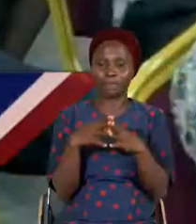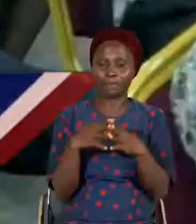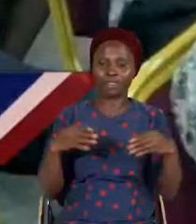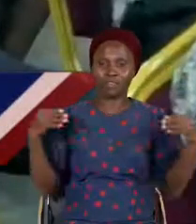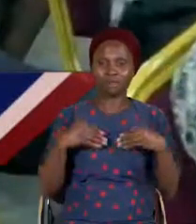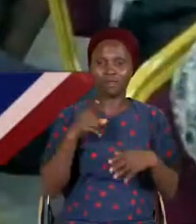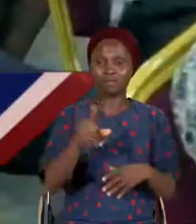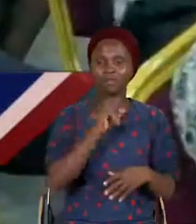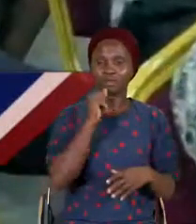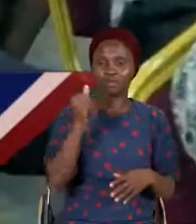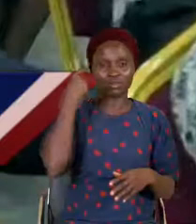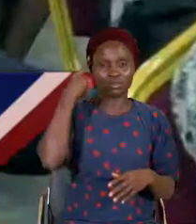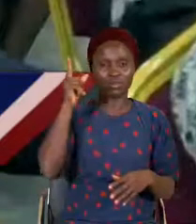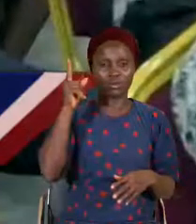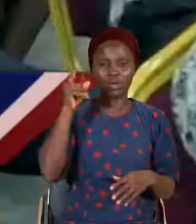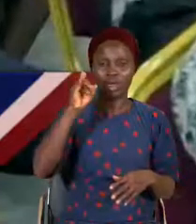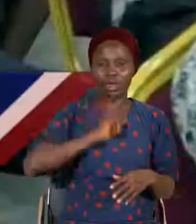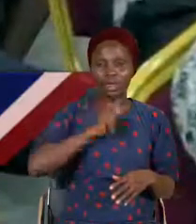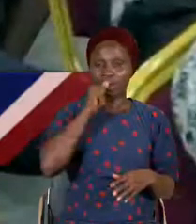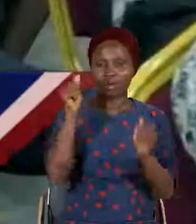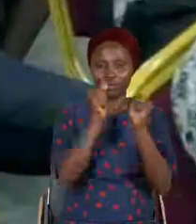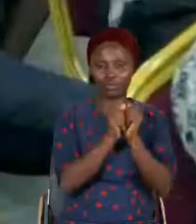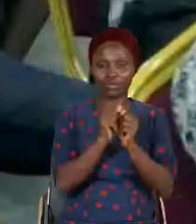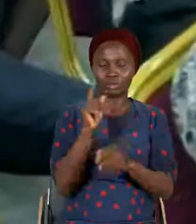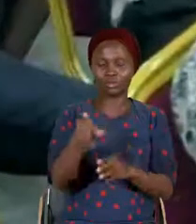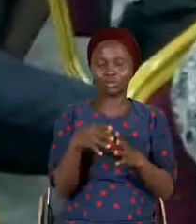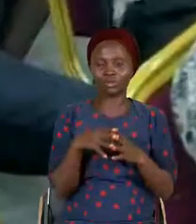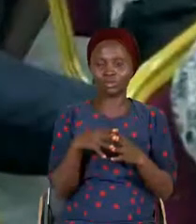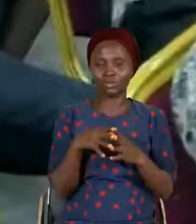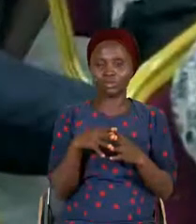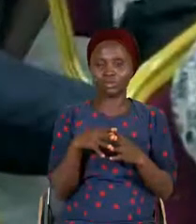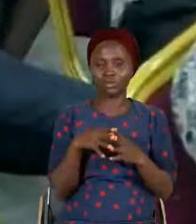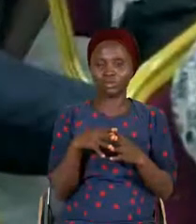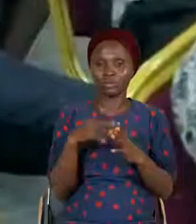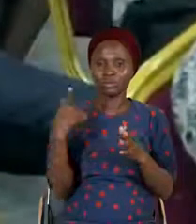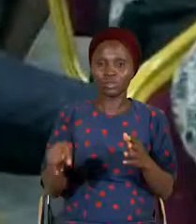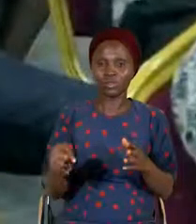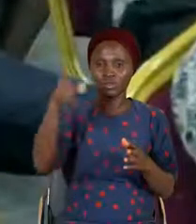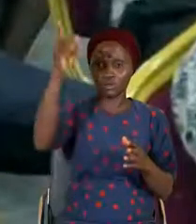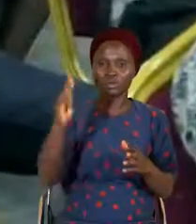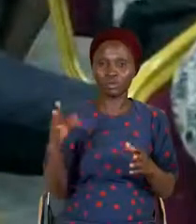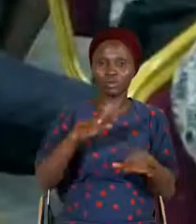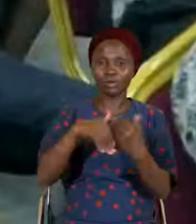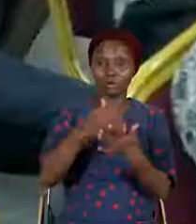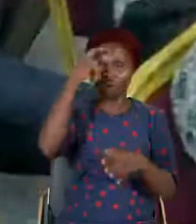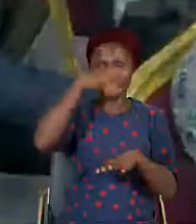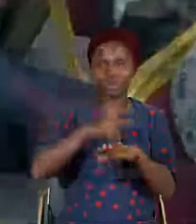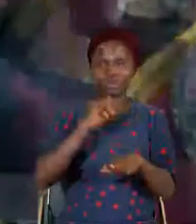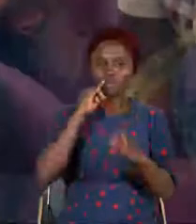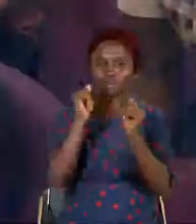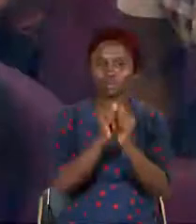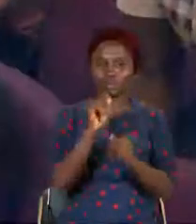Ésaïe 41, verset 10. Ne crains rien, car je suis avec toi. Le Dieu de toute sagesse est avec